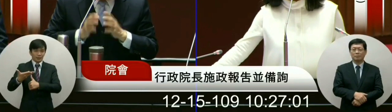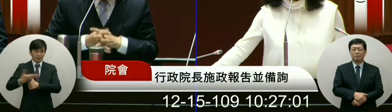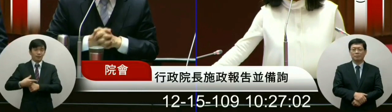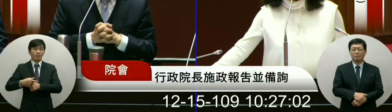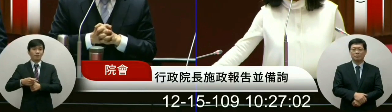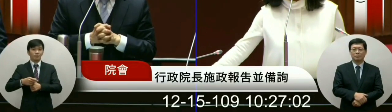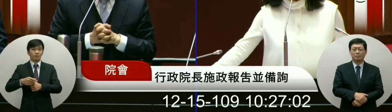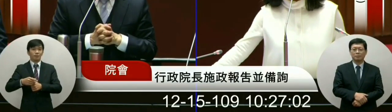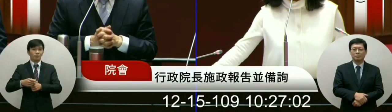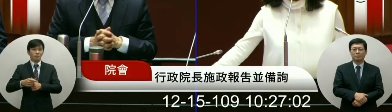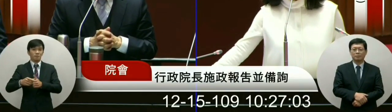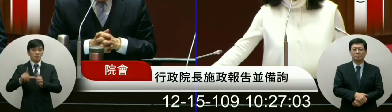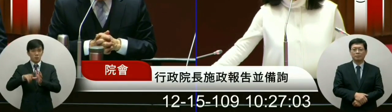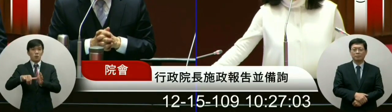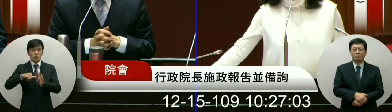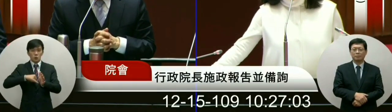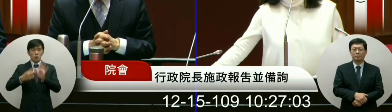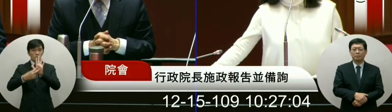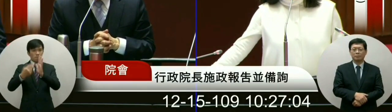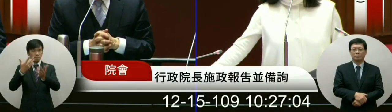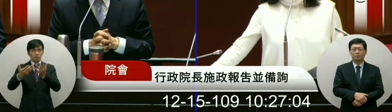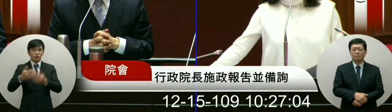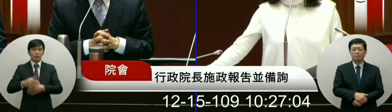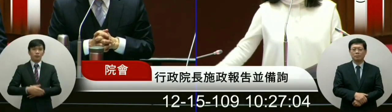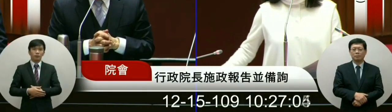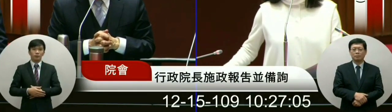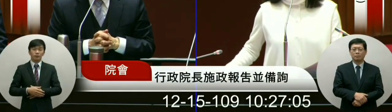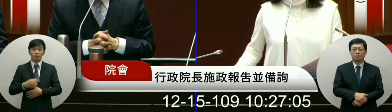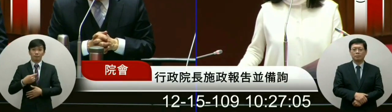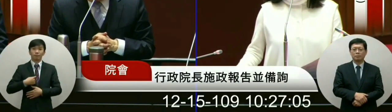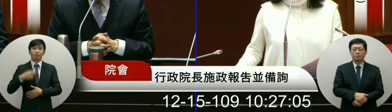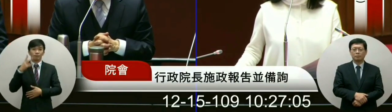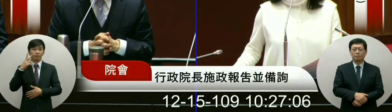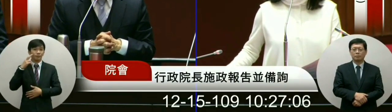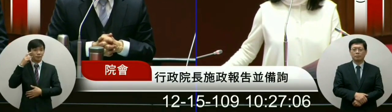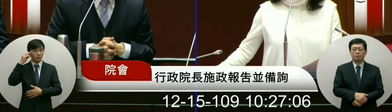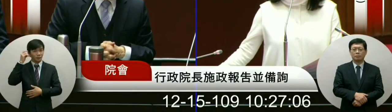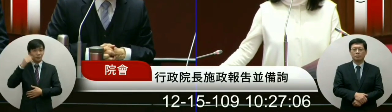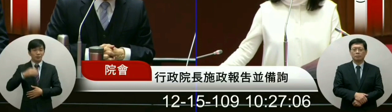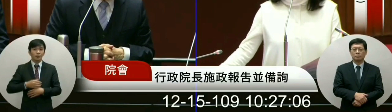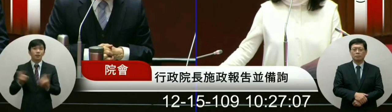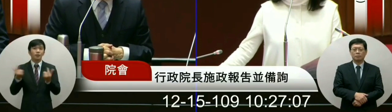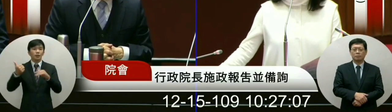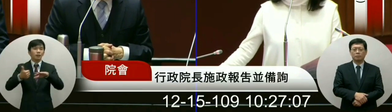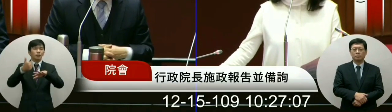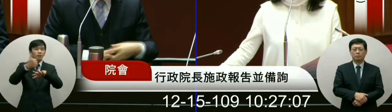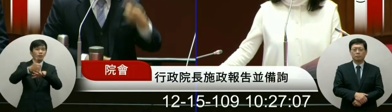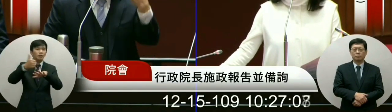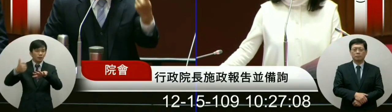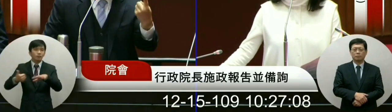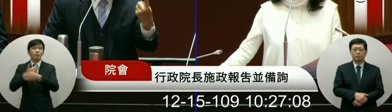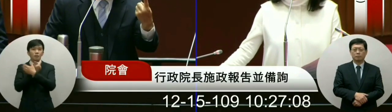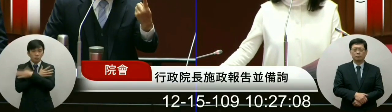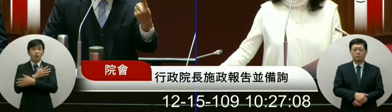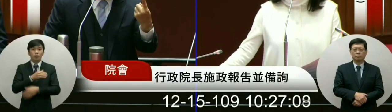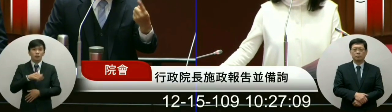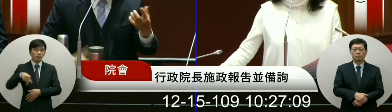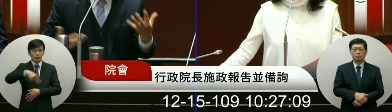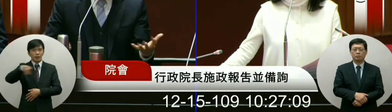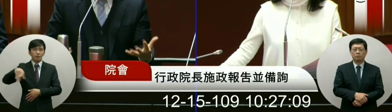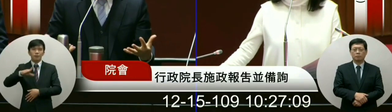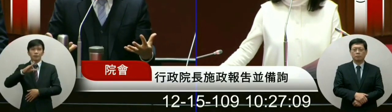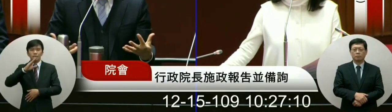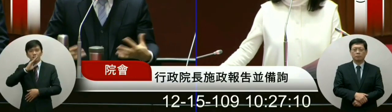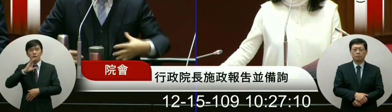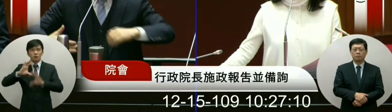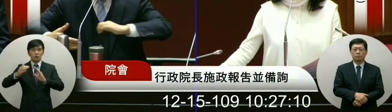我总算讲这样。但我是一直觉得，无论在朝在野啦，我们就是一个国家，